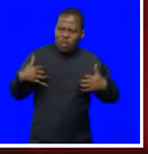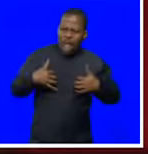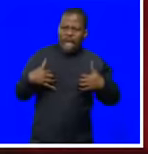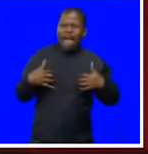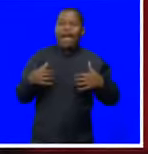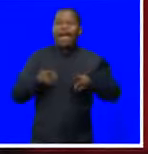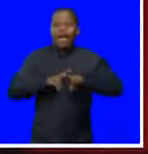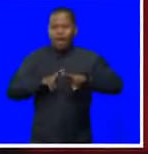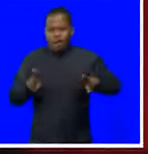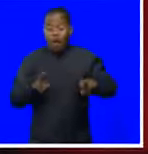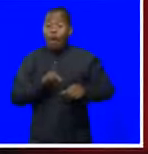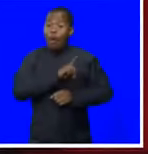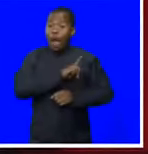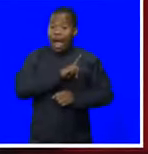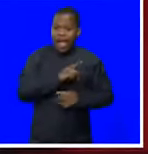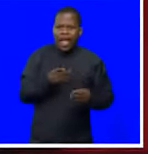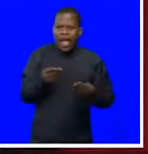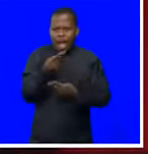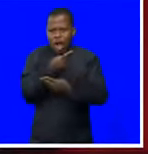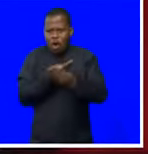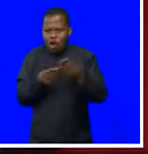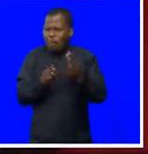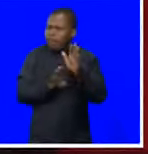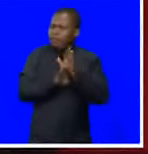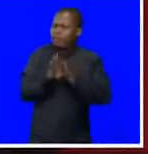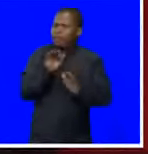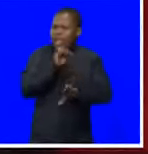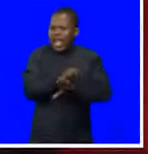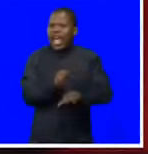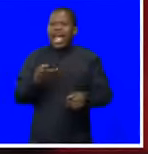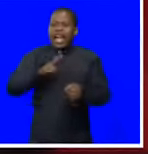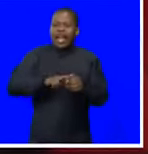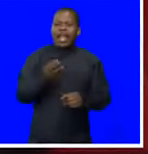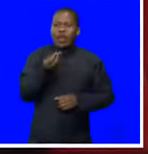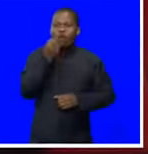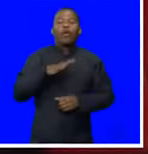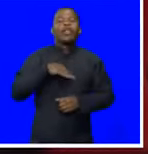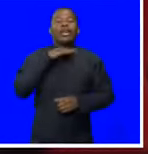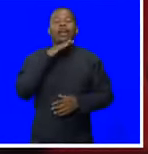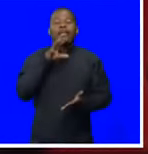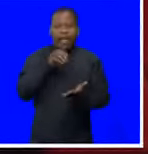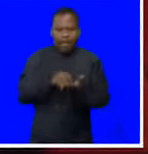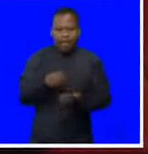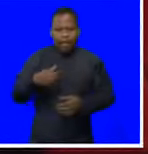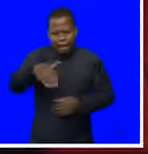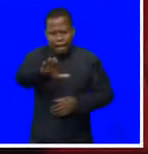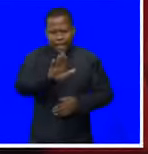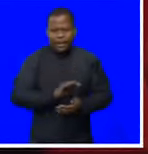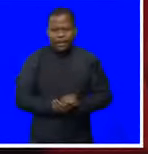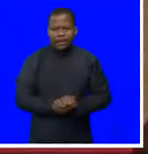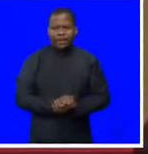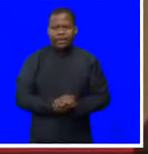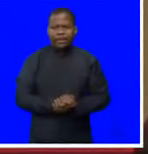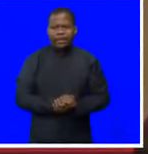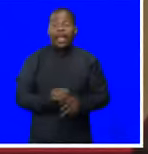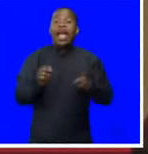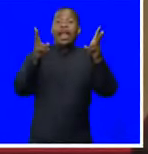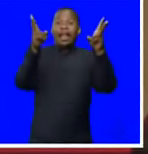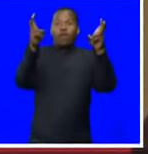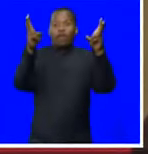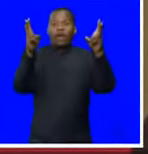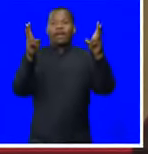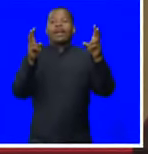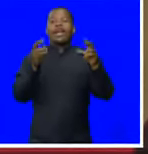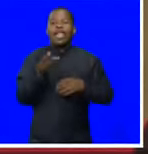amabili kude live lisimame kubade kweselakala kwekudla eveni. Indzaba ye food security indzaba